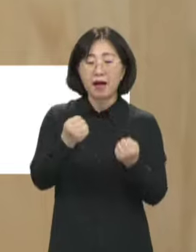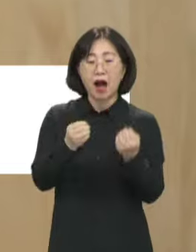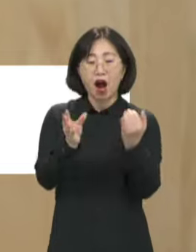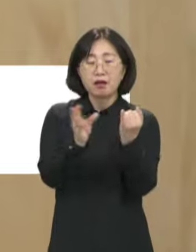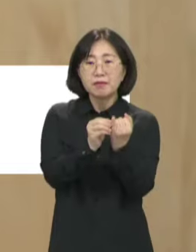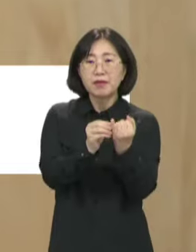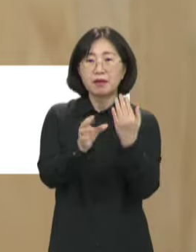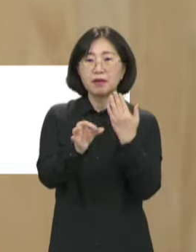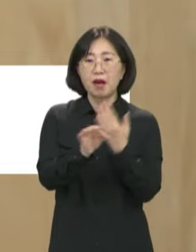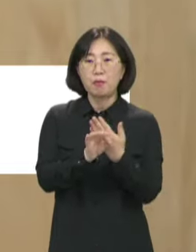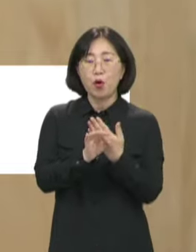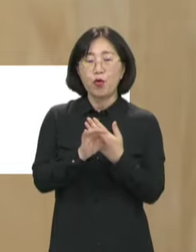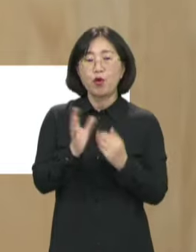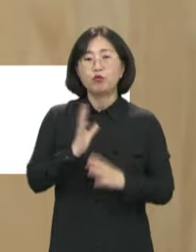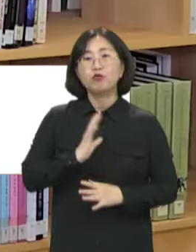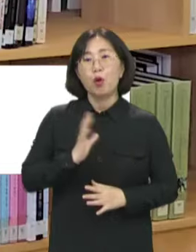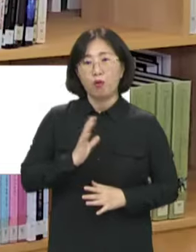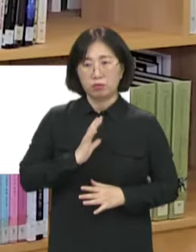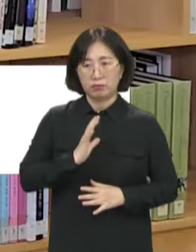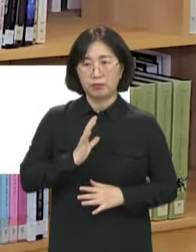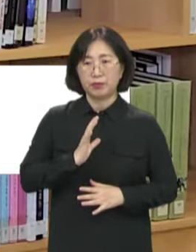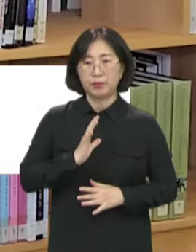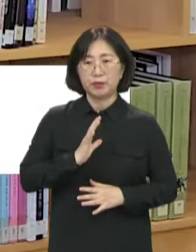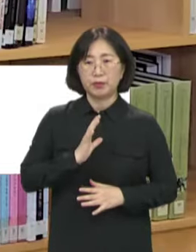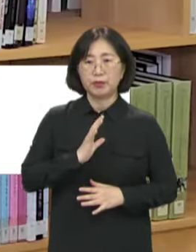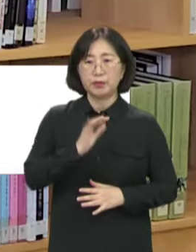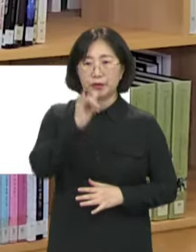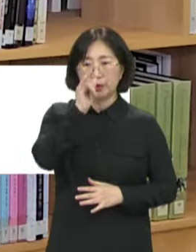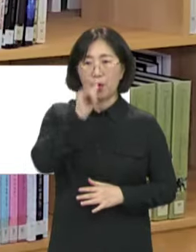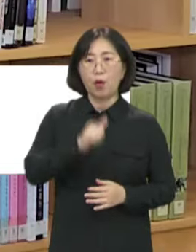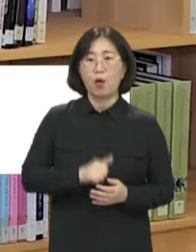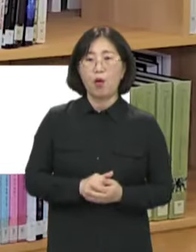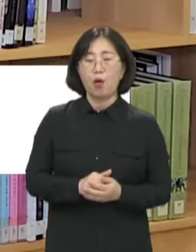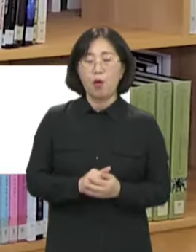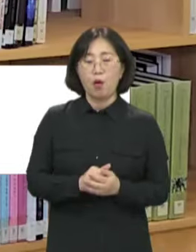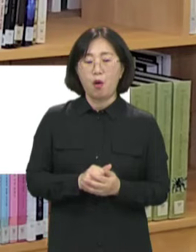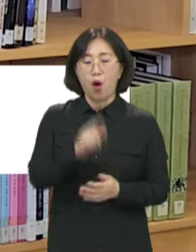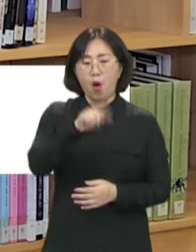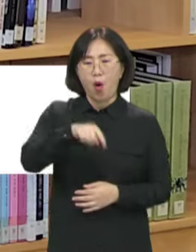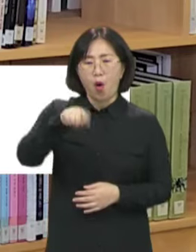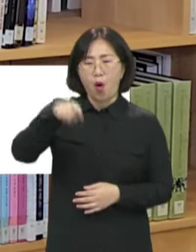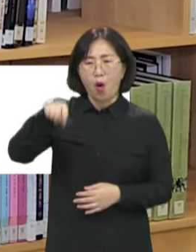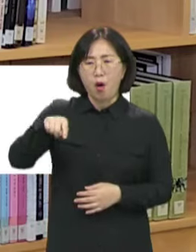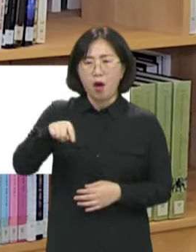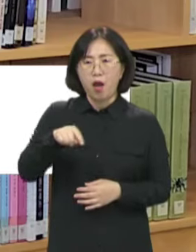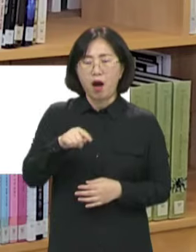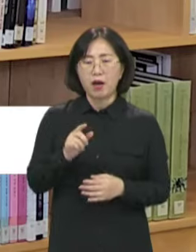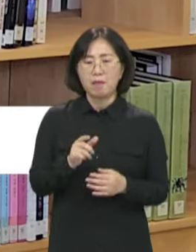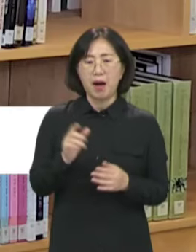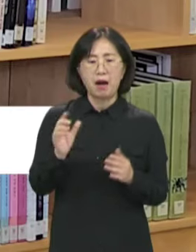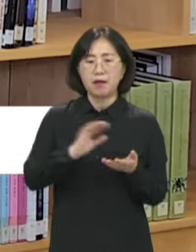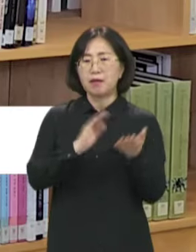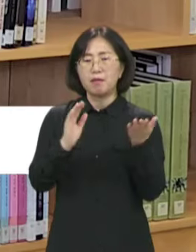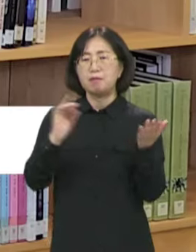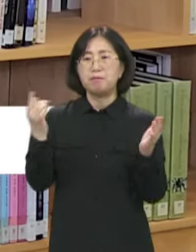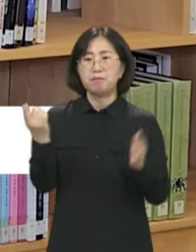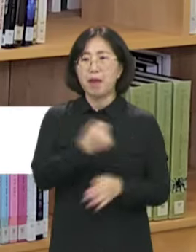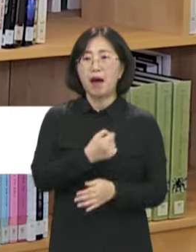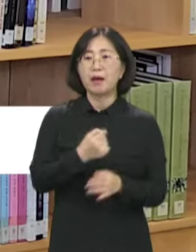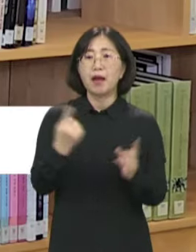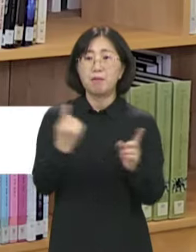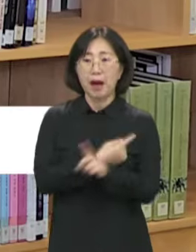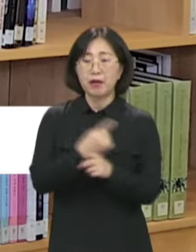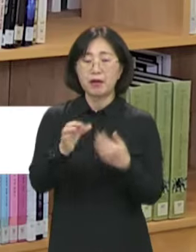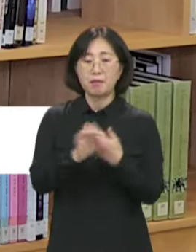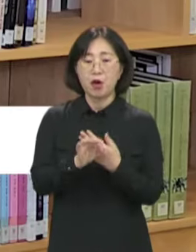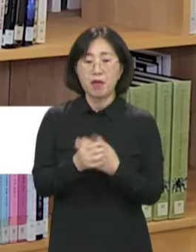혹은 기형이 될 수 있는 그런 두려움이 많습니다. 급격하게 이 심박이 변할 경우에는 바로 병원에 가서 어떤